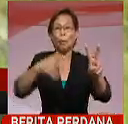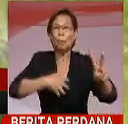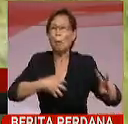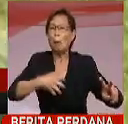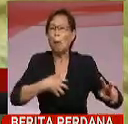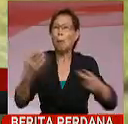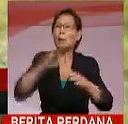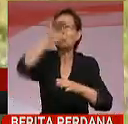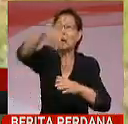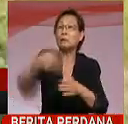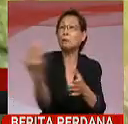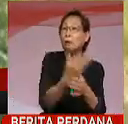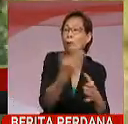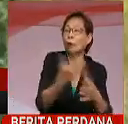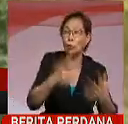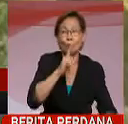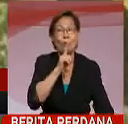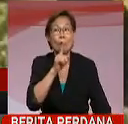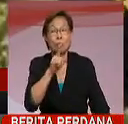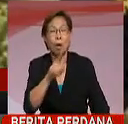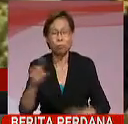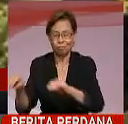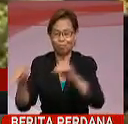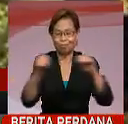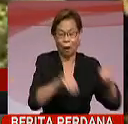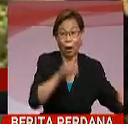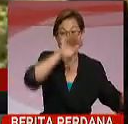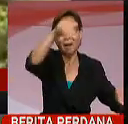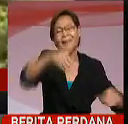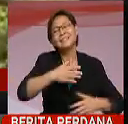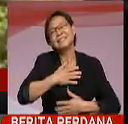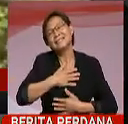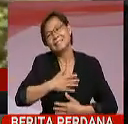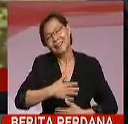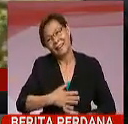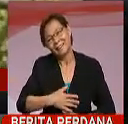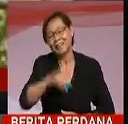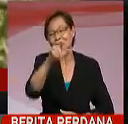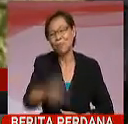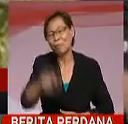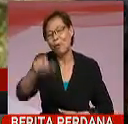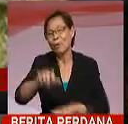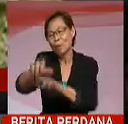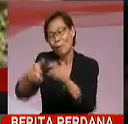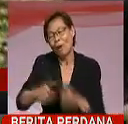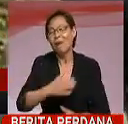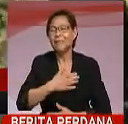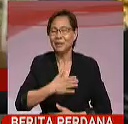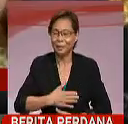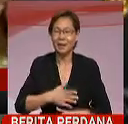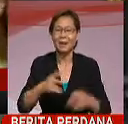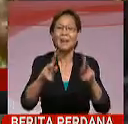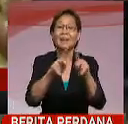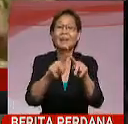gangguan gajah. Dan sudah pasti, translokasi gajah ini memberi kelegaan kepada penduduk dan peneroka kawasan Felda Umas.